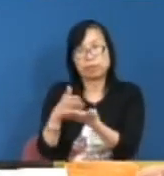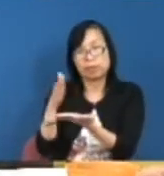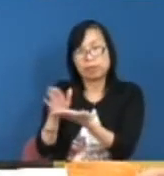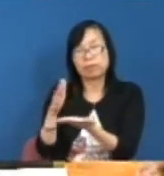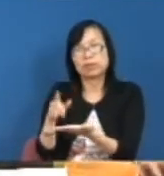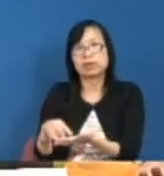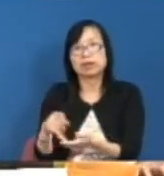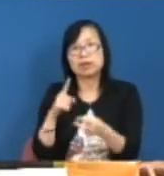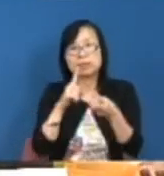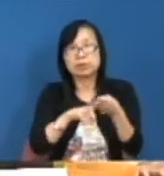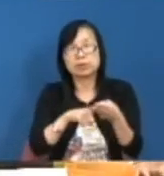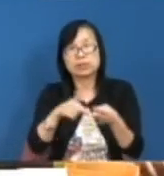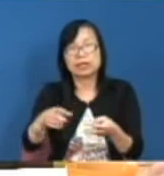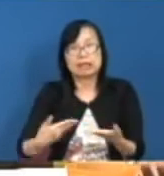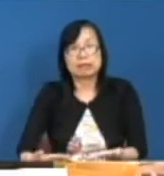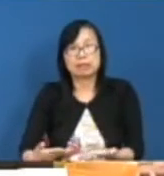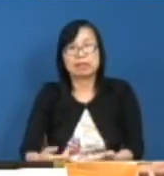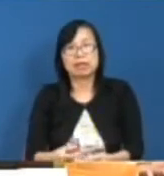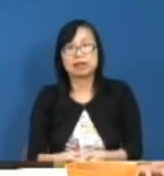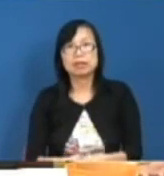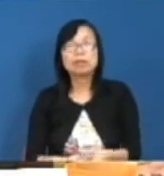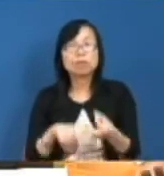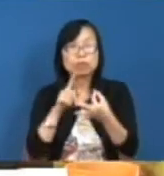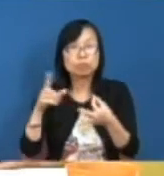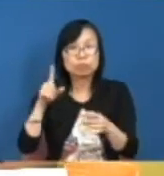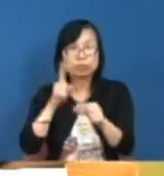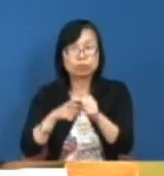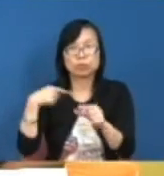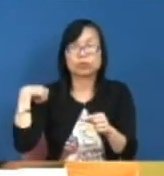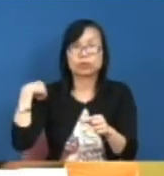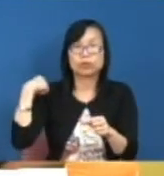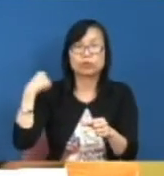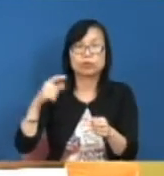的人都說，哎呀，真是發達了，這次李克強真的對我們好了，你說什麼在這裡